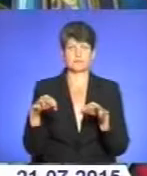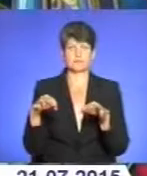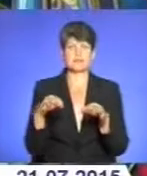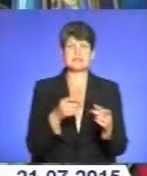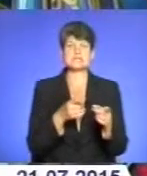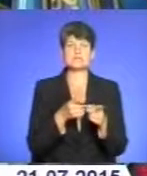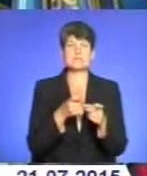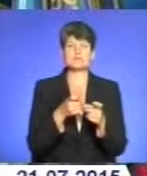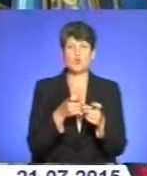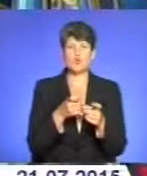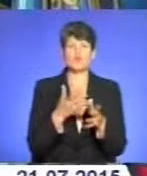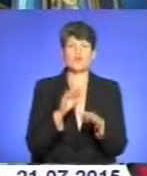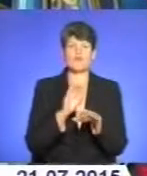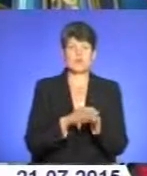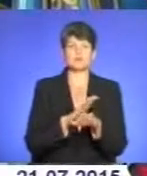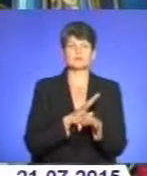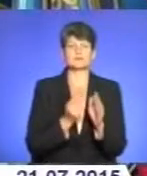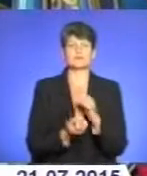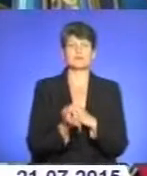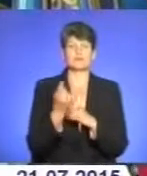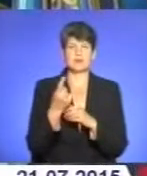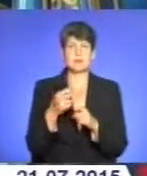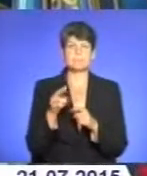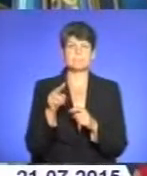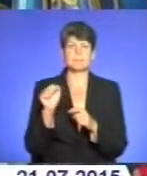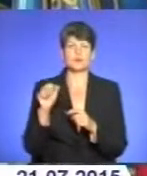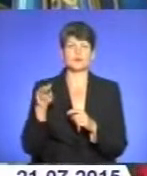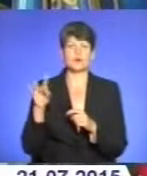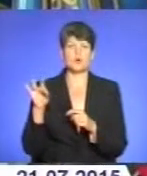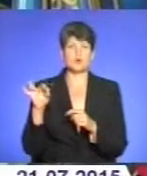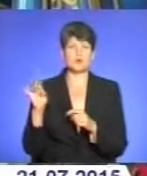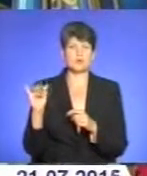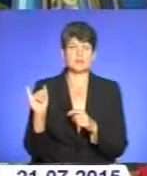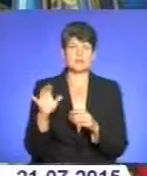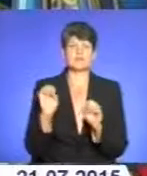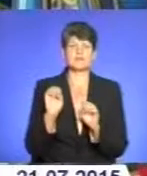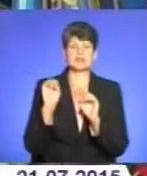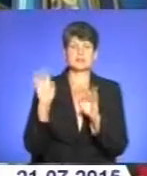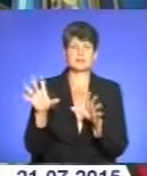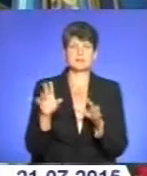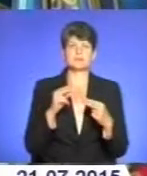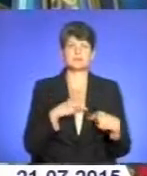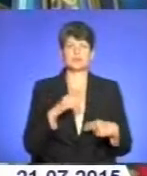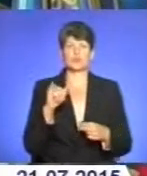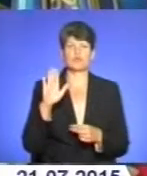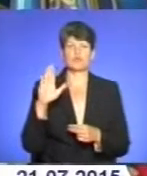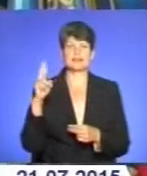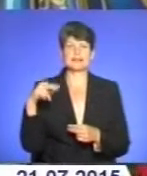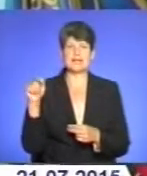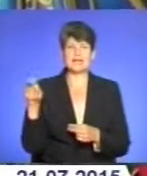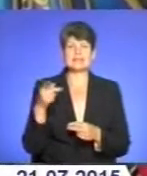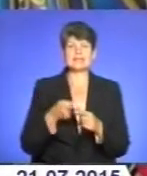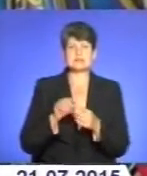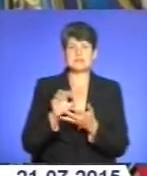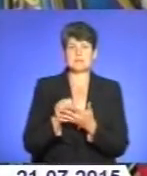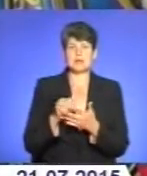факти виявлялися патрони, виявлялися безпосередньо, вони передавалися працівникам УВД, які безпосередньо цим займалися.